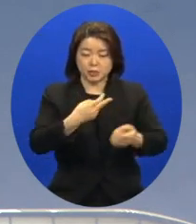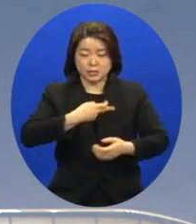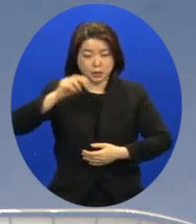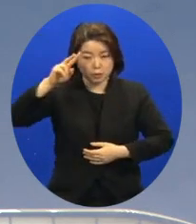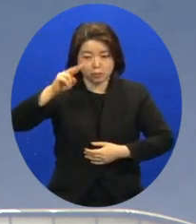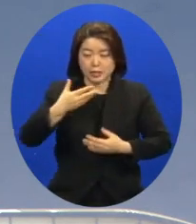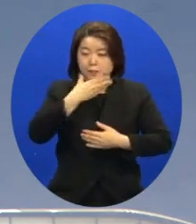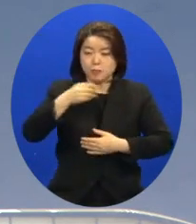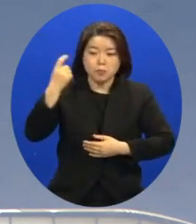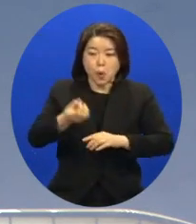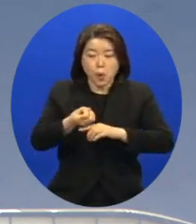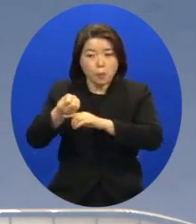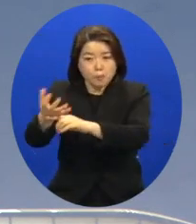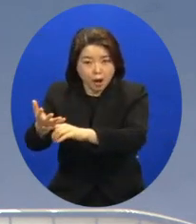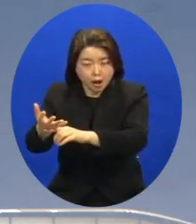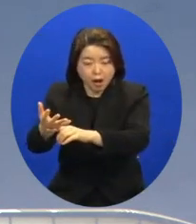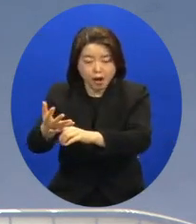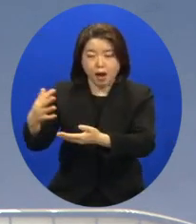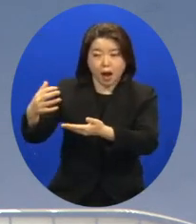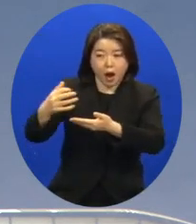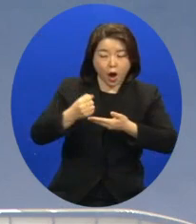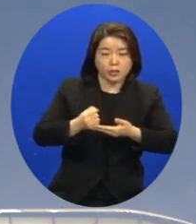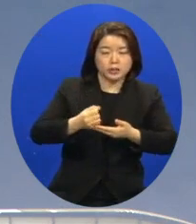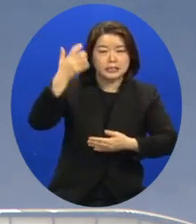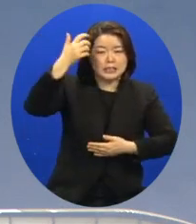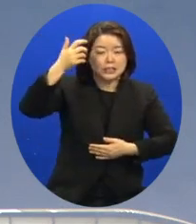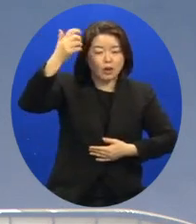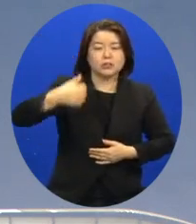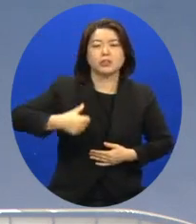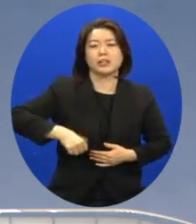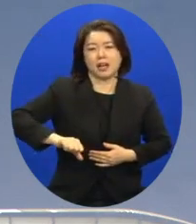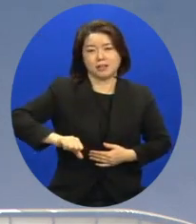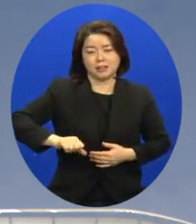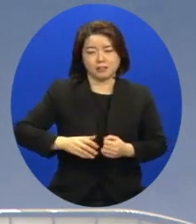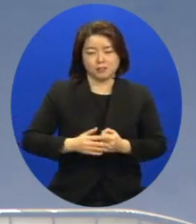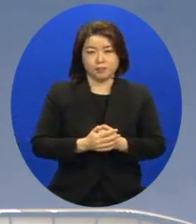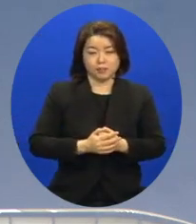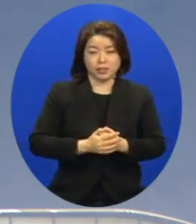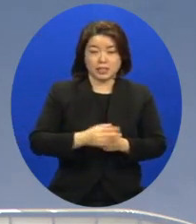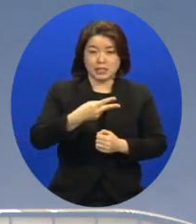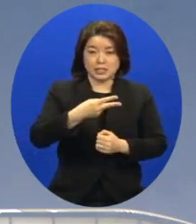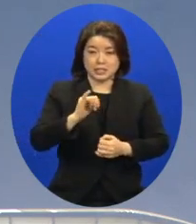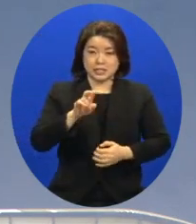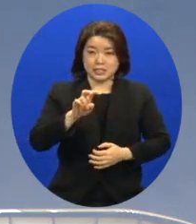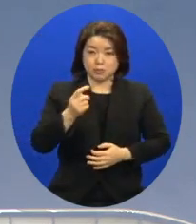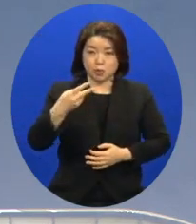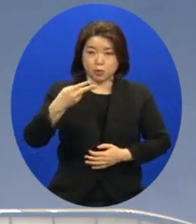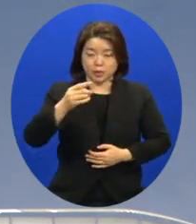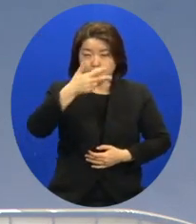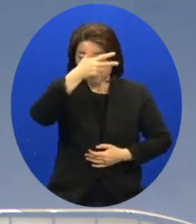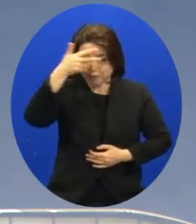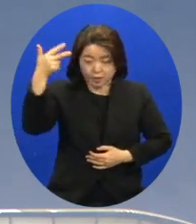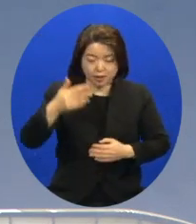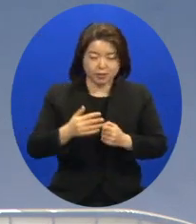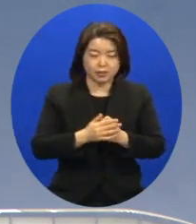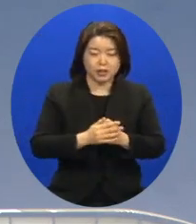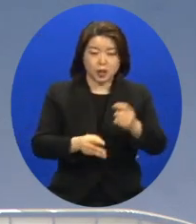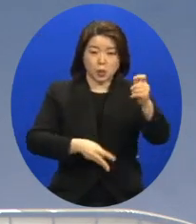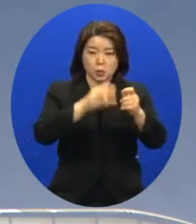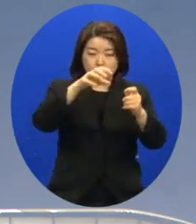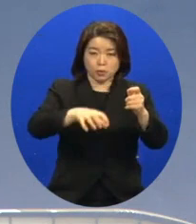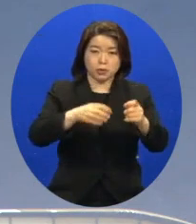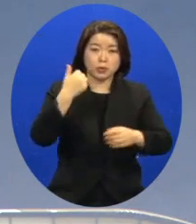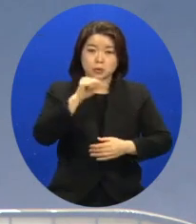구원받은 영적인 아들이었습니다. 그런데 그 디모데를 고린도 교회 교인들에게 이렇게 소개를 합니다. 17절에